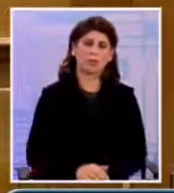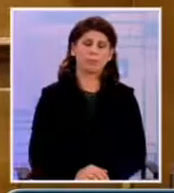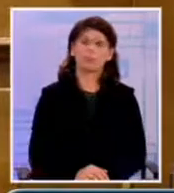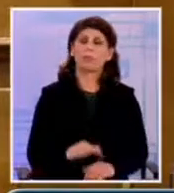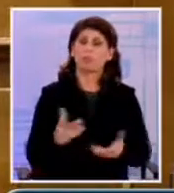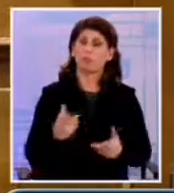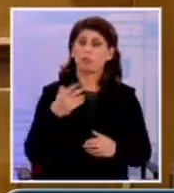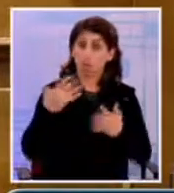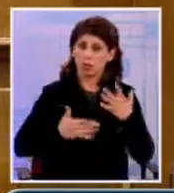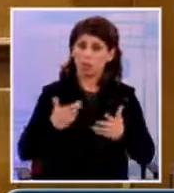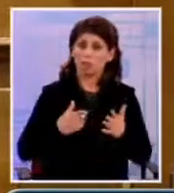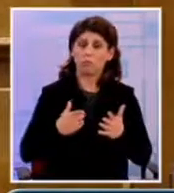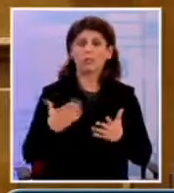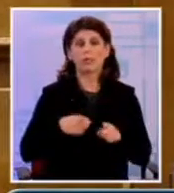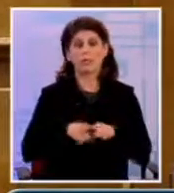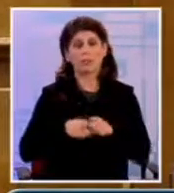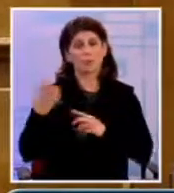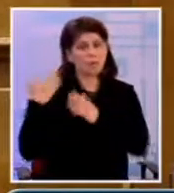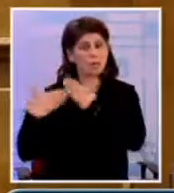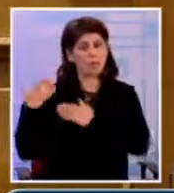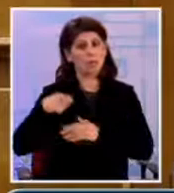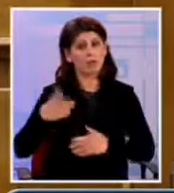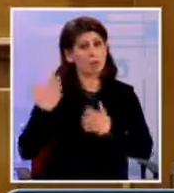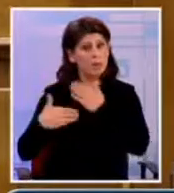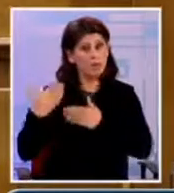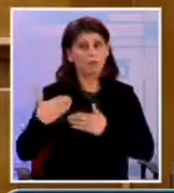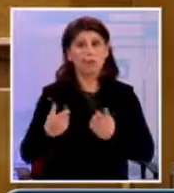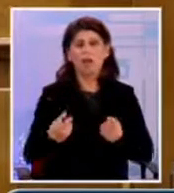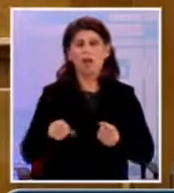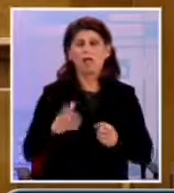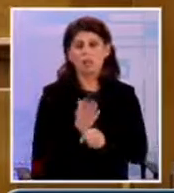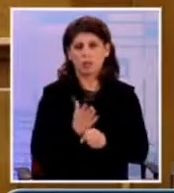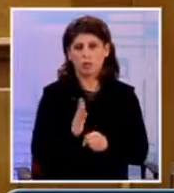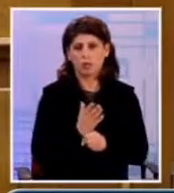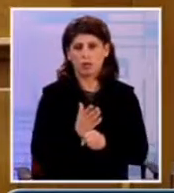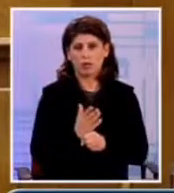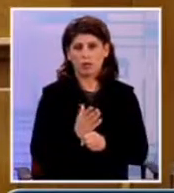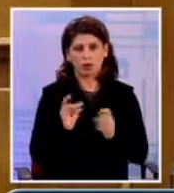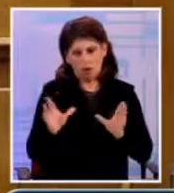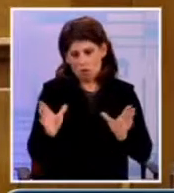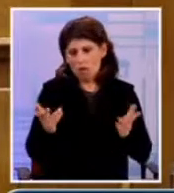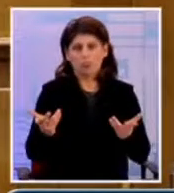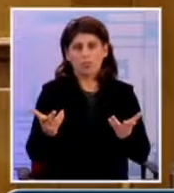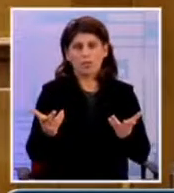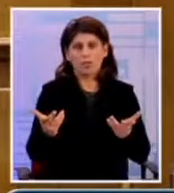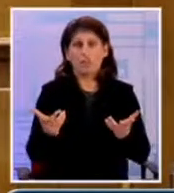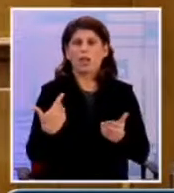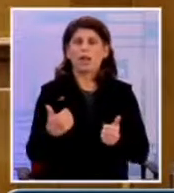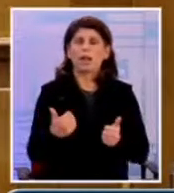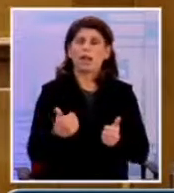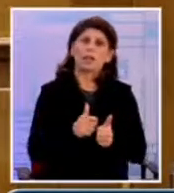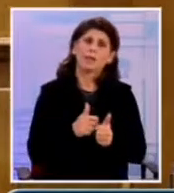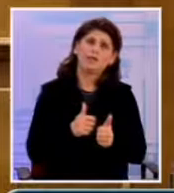τους λογαριασμούς όσο αφορά το παρελθόν, ένα παρελθόν που προκάλεσε αυτές τις καταστροφές, ανεπανόρθωτα στη χώρα μας,